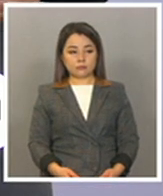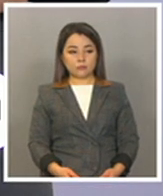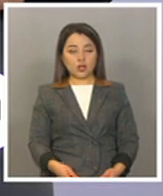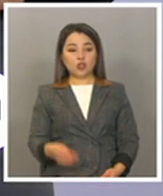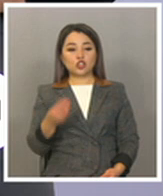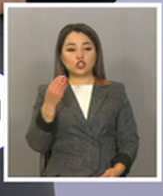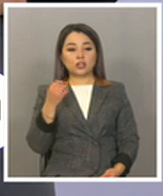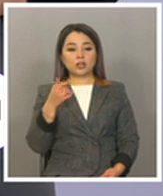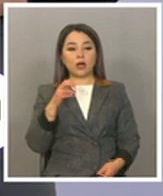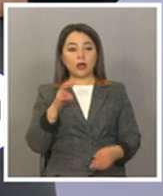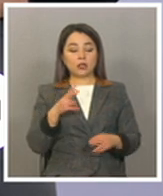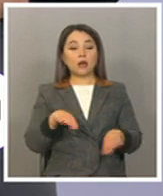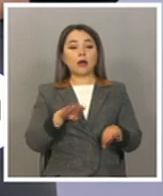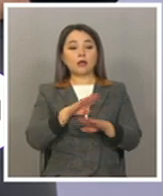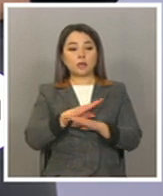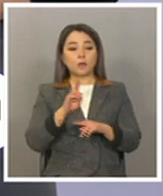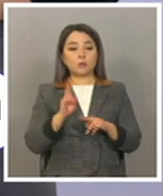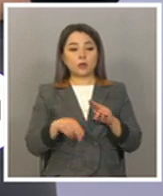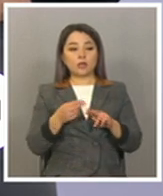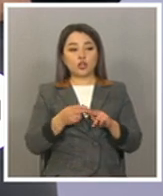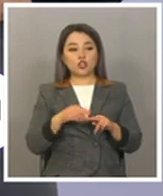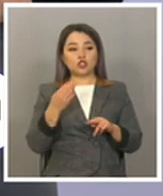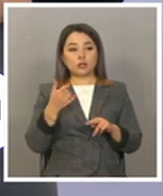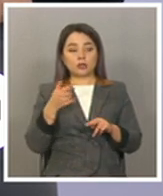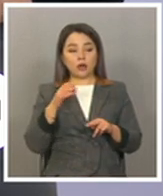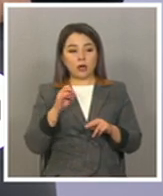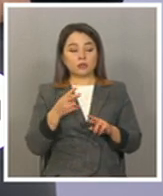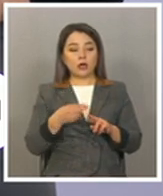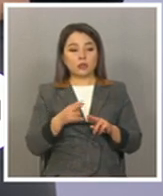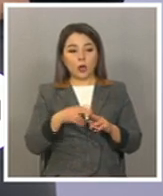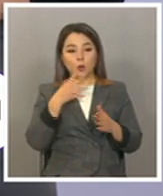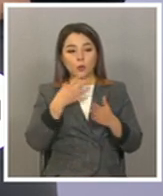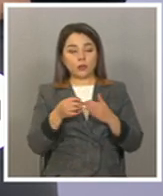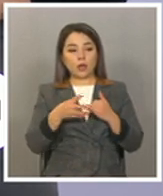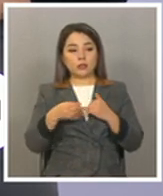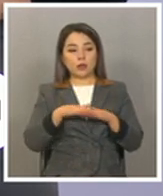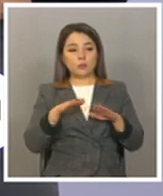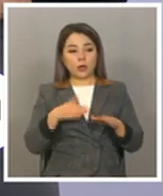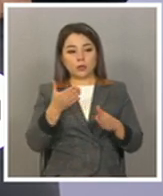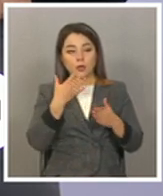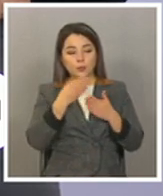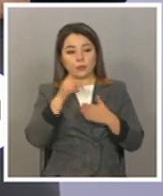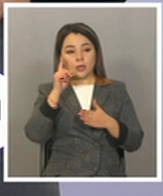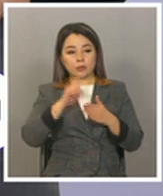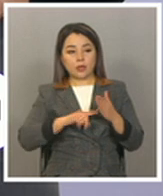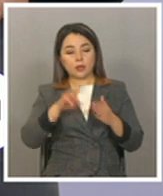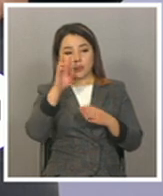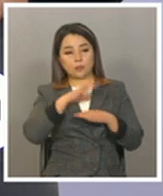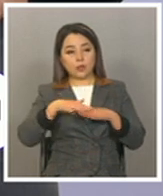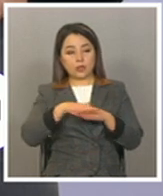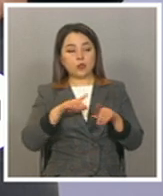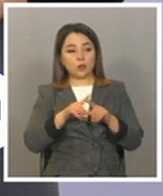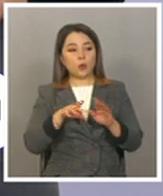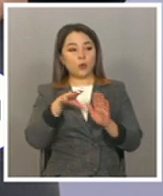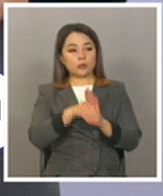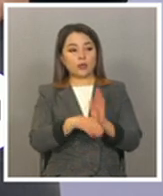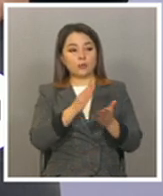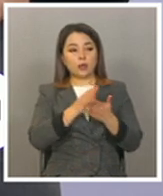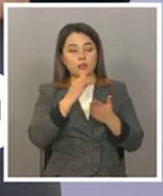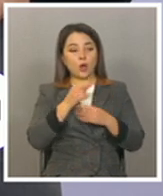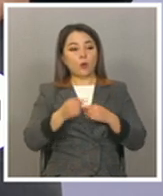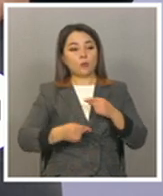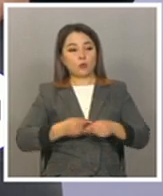Шыңғысхан қайтыс болғаннан кейін Шыңғысхан Ұланғайыр аумақты өз империясына қосқан болатын. Және де Шыңғысханның